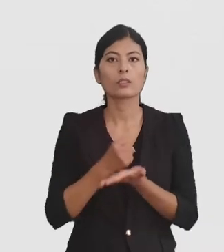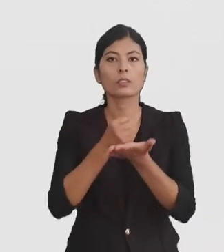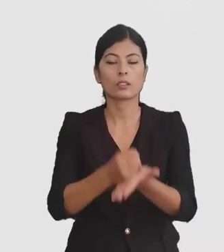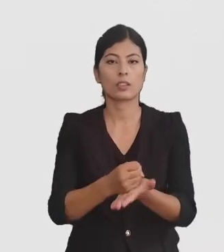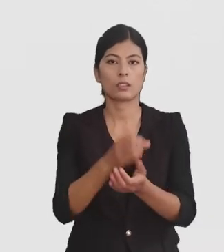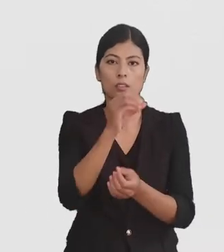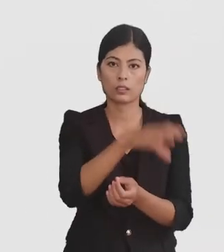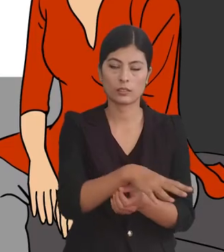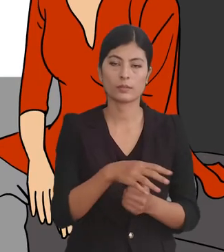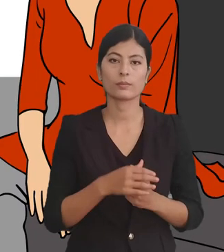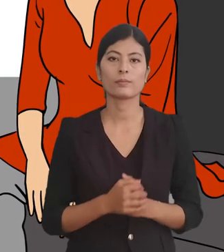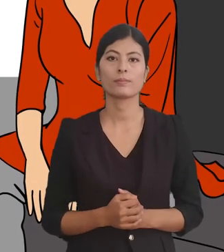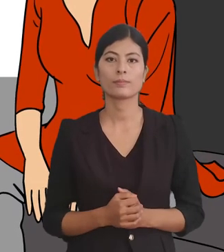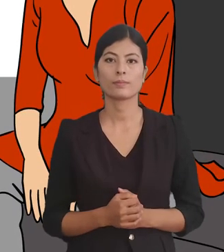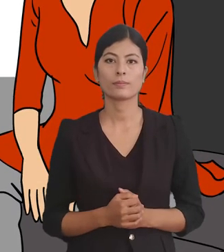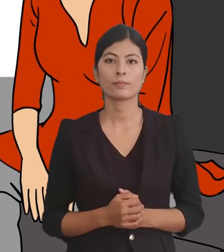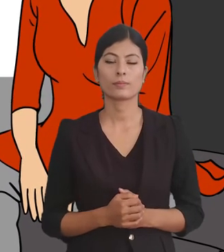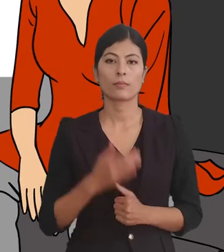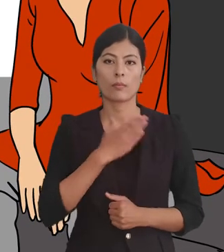प्रदान गर्न,